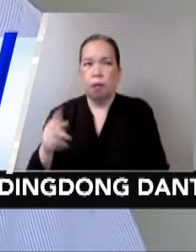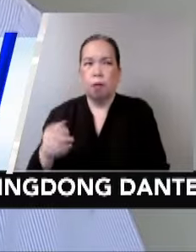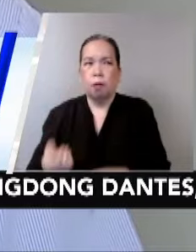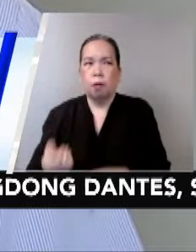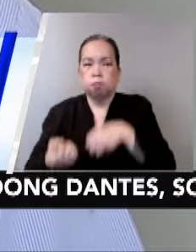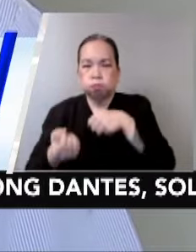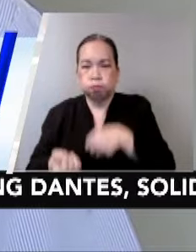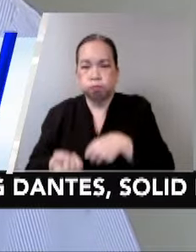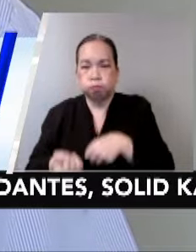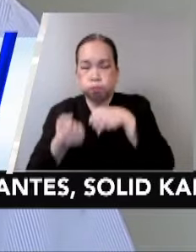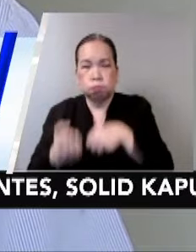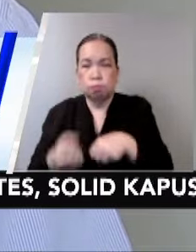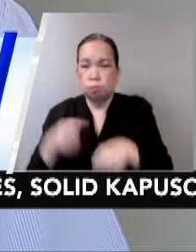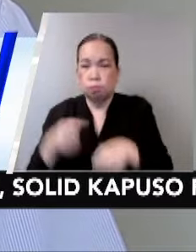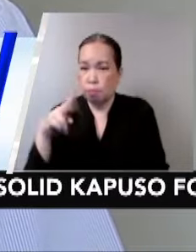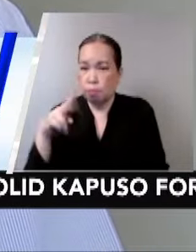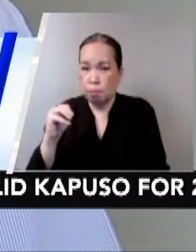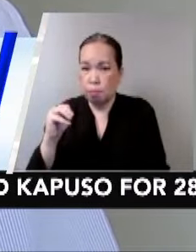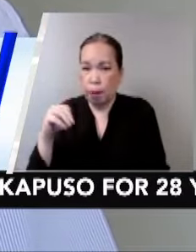ay